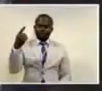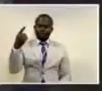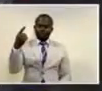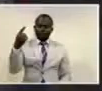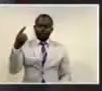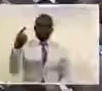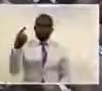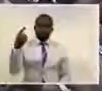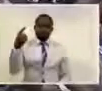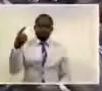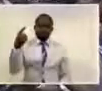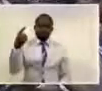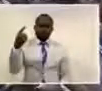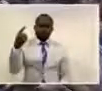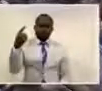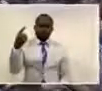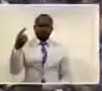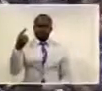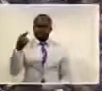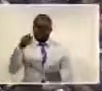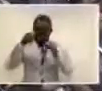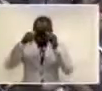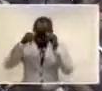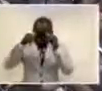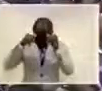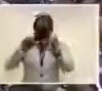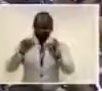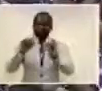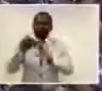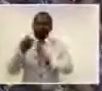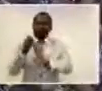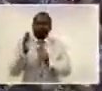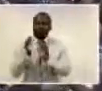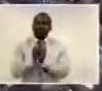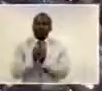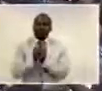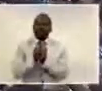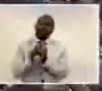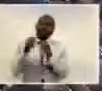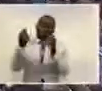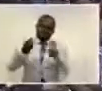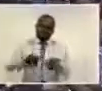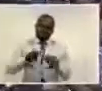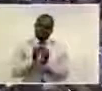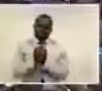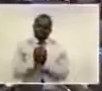ubanza aje ku gahato gusa naho ubundi twari twarangije gira vuba umunota umwe